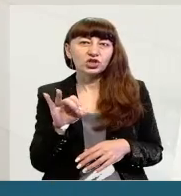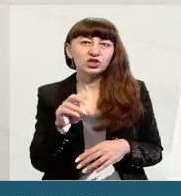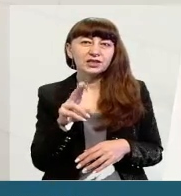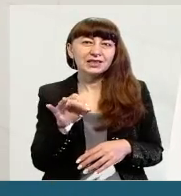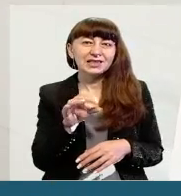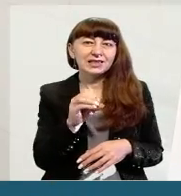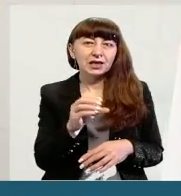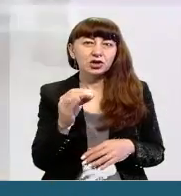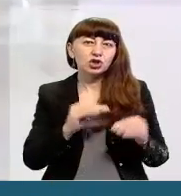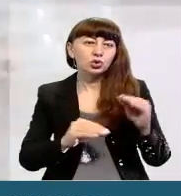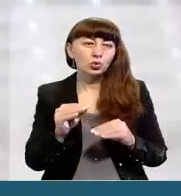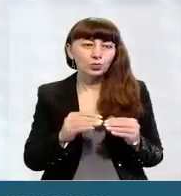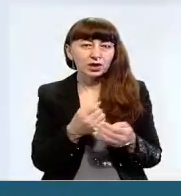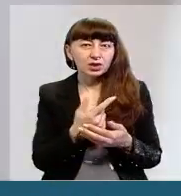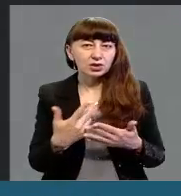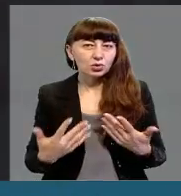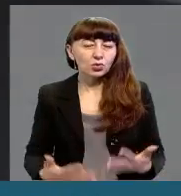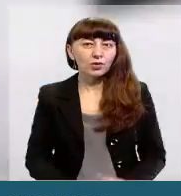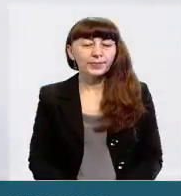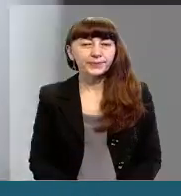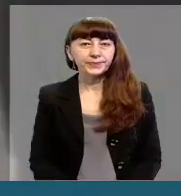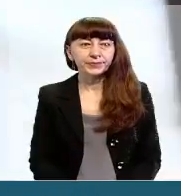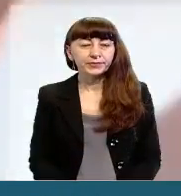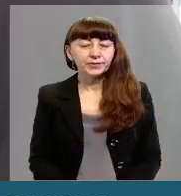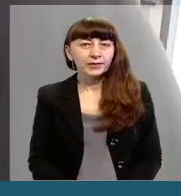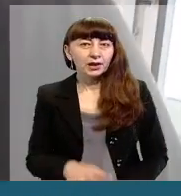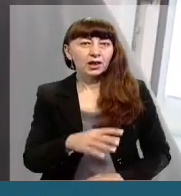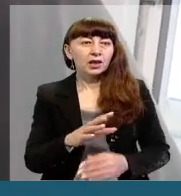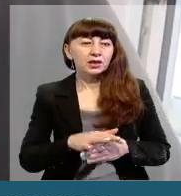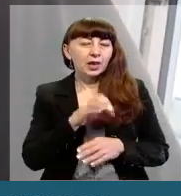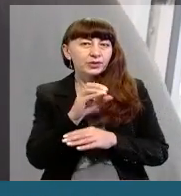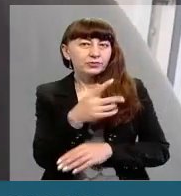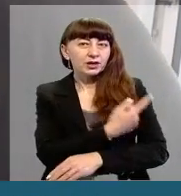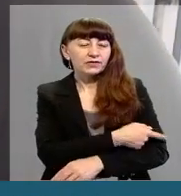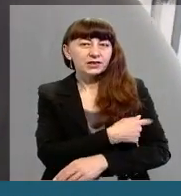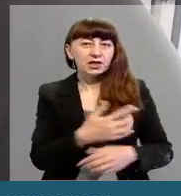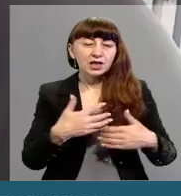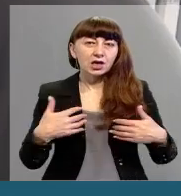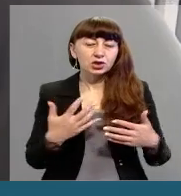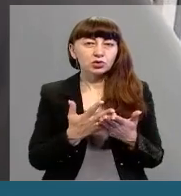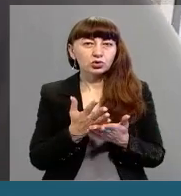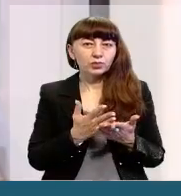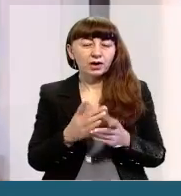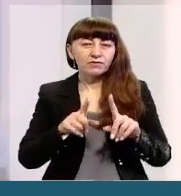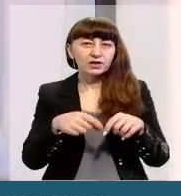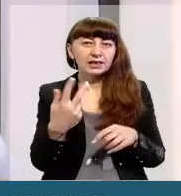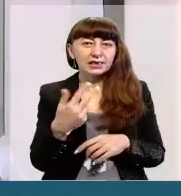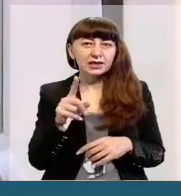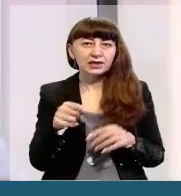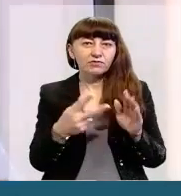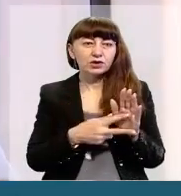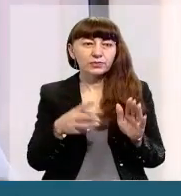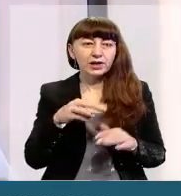қаулысымен бұған дейін ветеринариялық қызметті күшейтуге резервтен 3,8 миллиард теңге бөлінген болатын. Қаражат зертханаларда дәлдігі